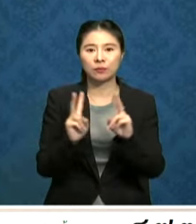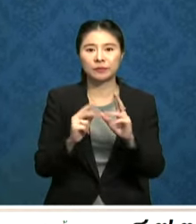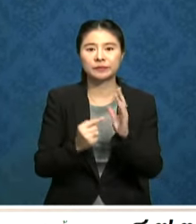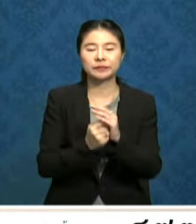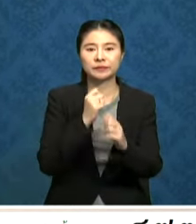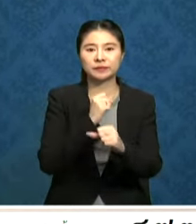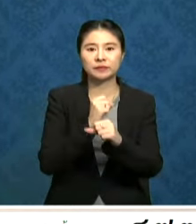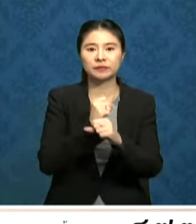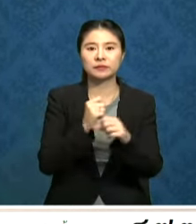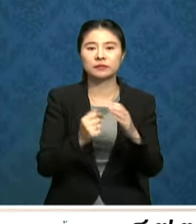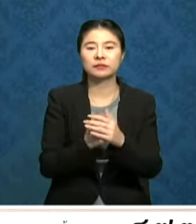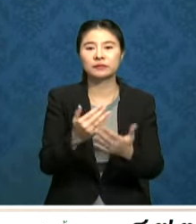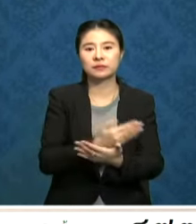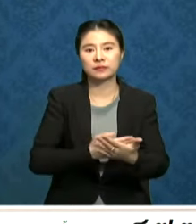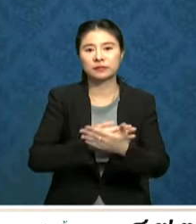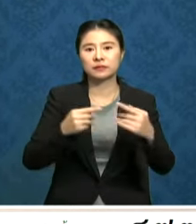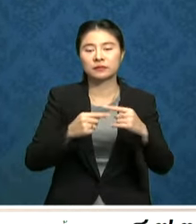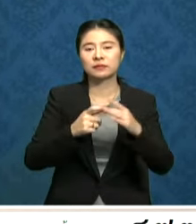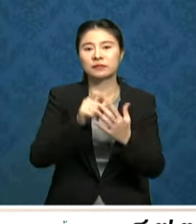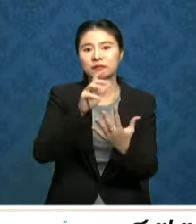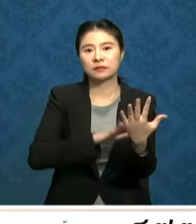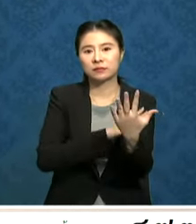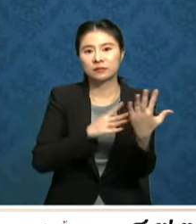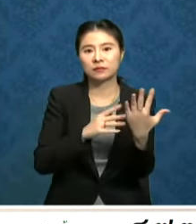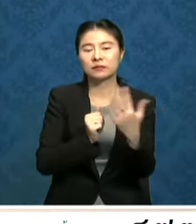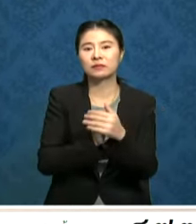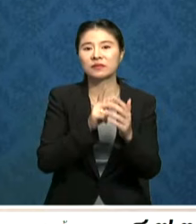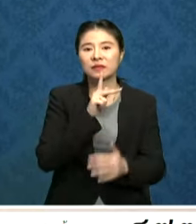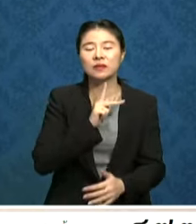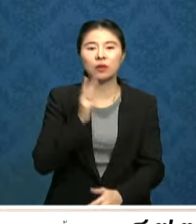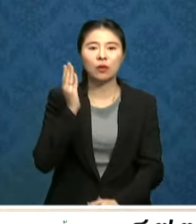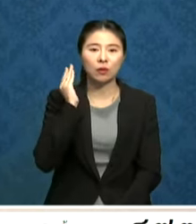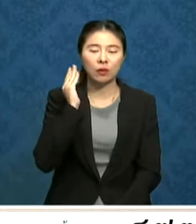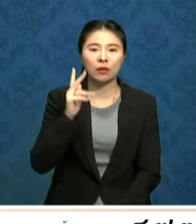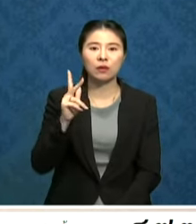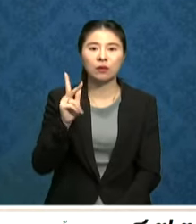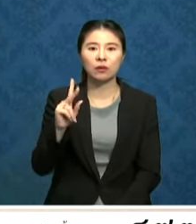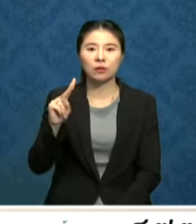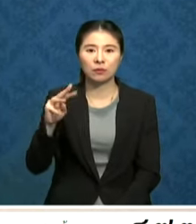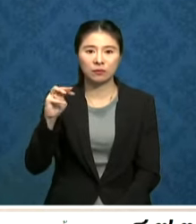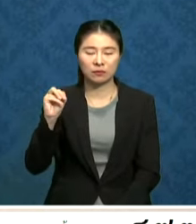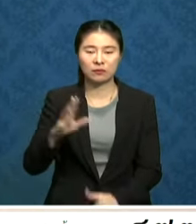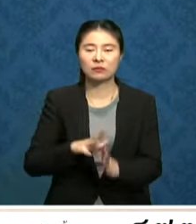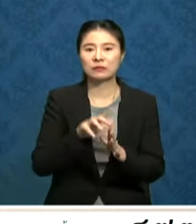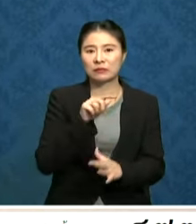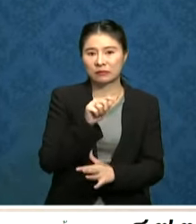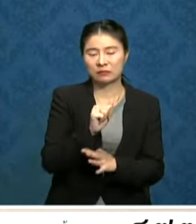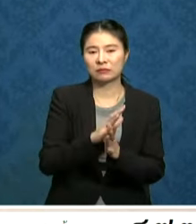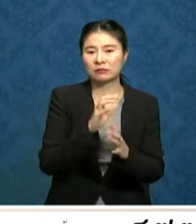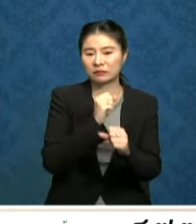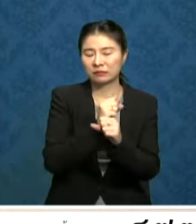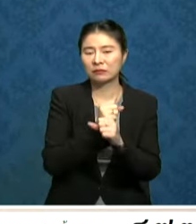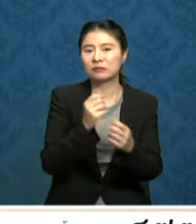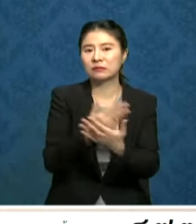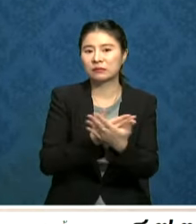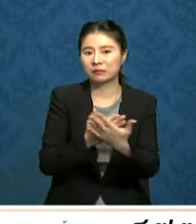ดยการพิจารณาโดยใช้ร่างของคณะรัฐมนตรีหรือว่าครม.เป็นร่างหลักนะครับหลังจากนั้นเนี่ยก็ได้มีการพิจารณาข้อเสนอจากอีก3ร่